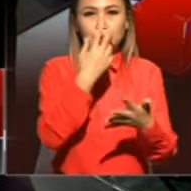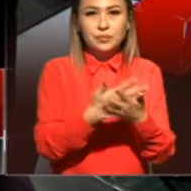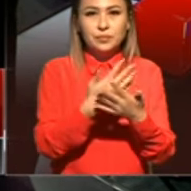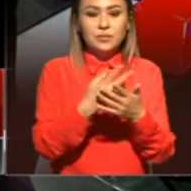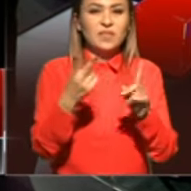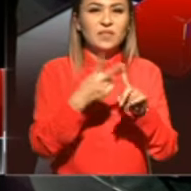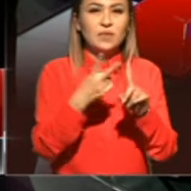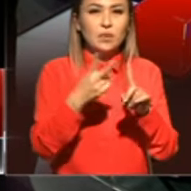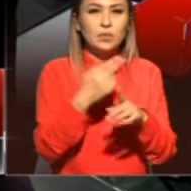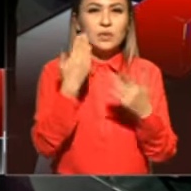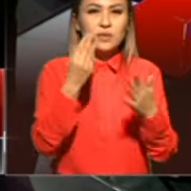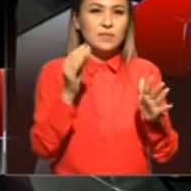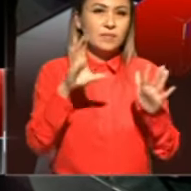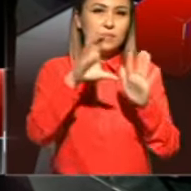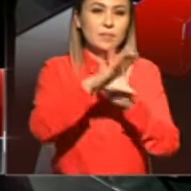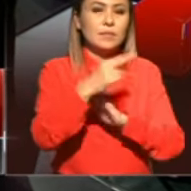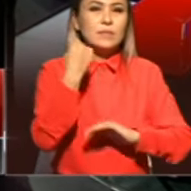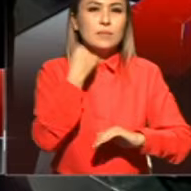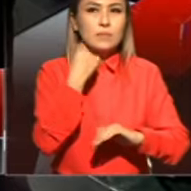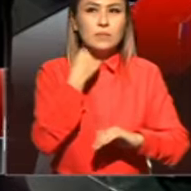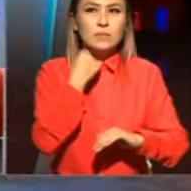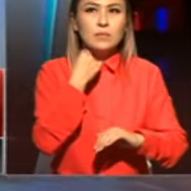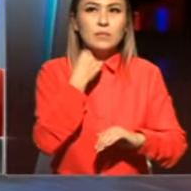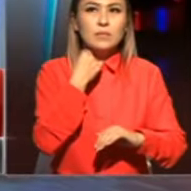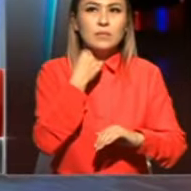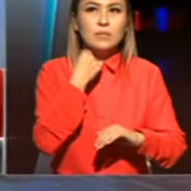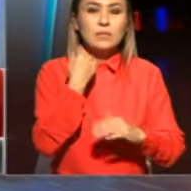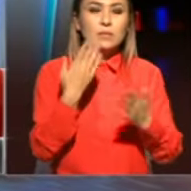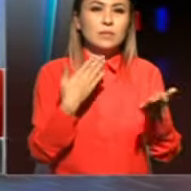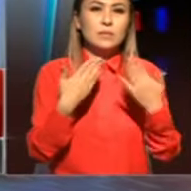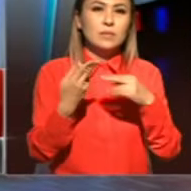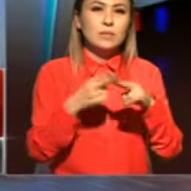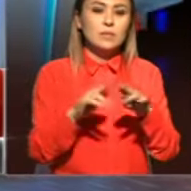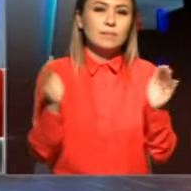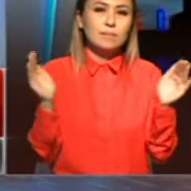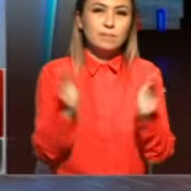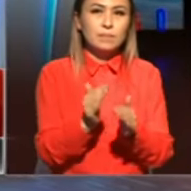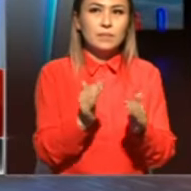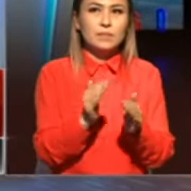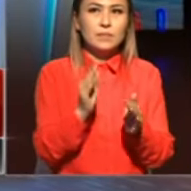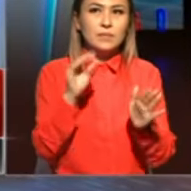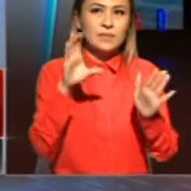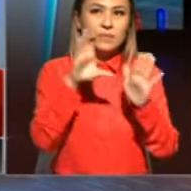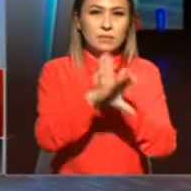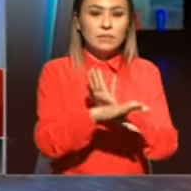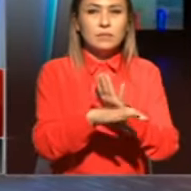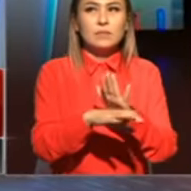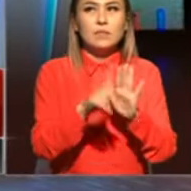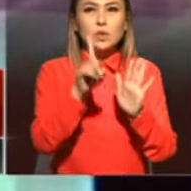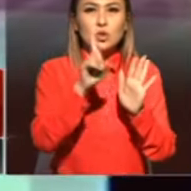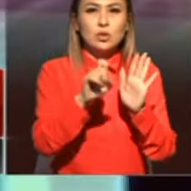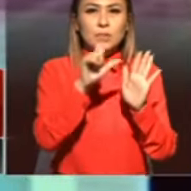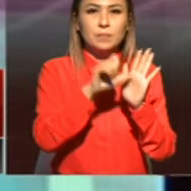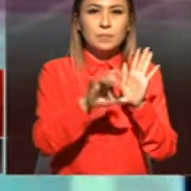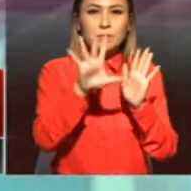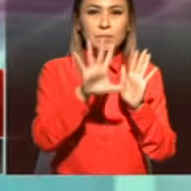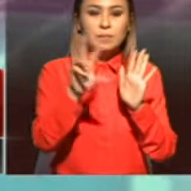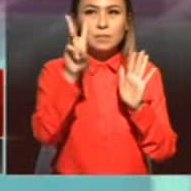бұл инвестициялық қарыз деп аталады. Яғни фирмааралық қарыз дегенімізді қысқа айтқанда инвестиция ғой бұл. 163 миллиард